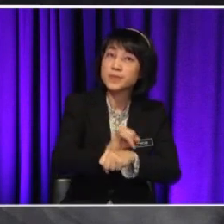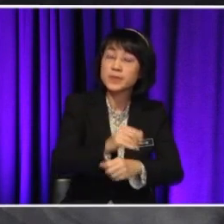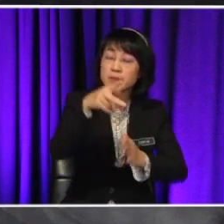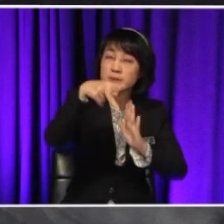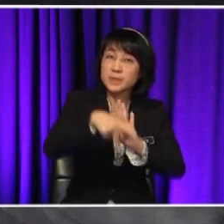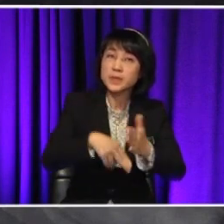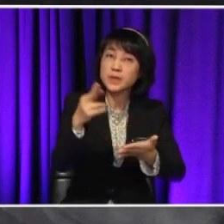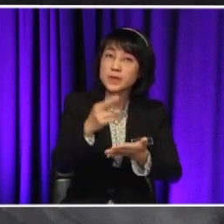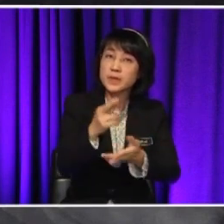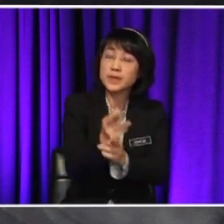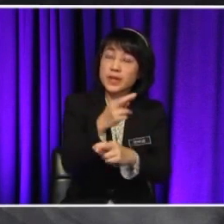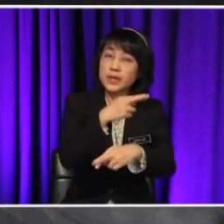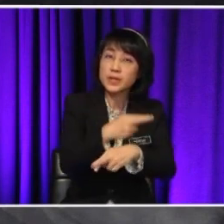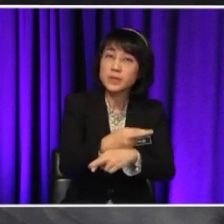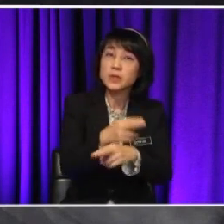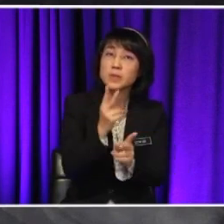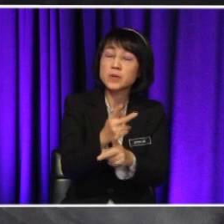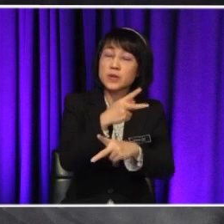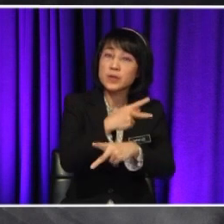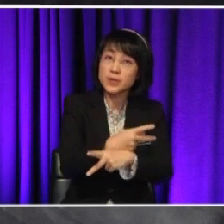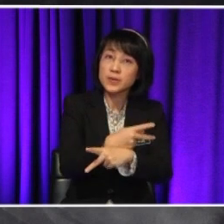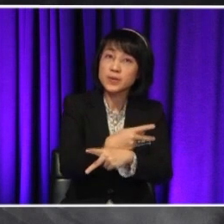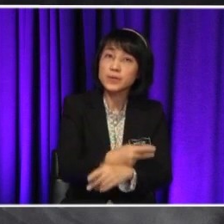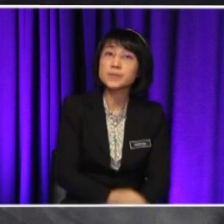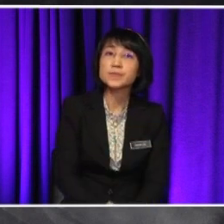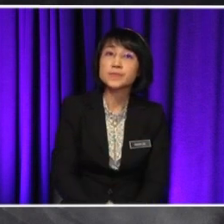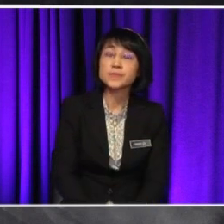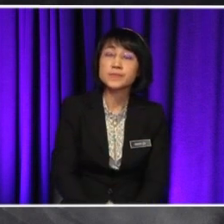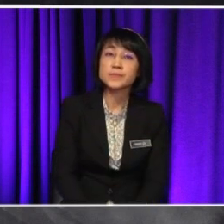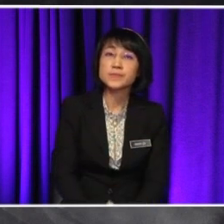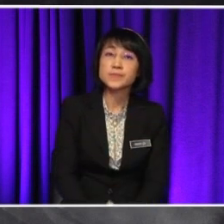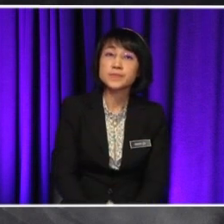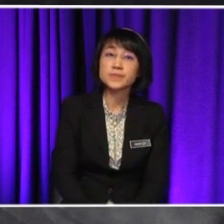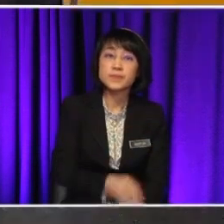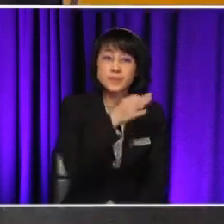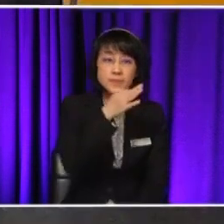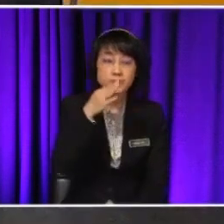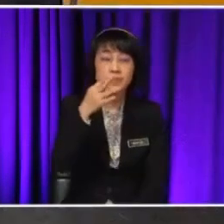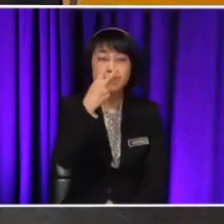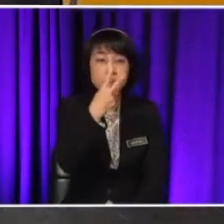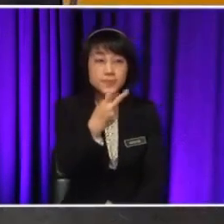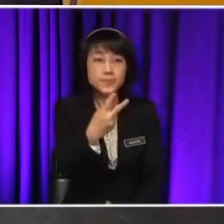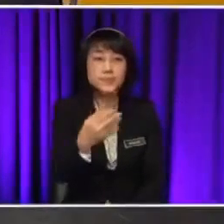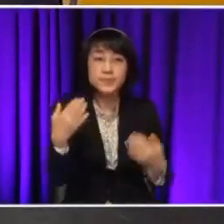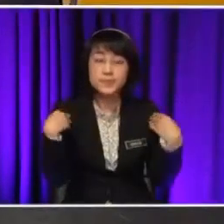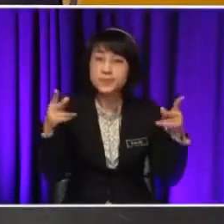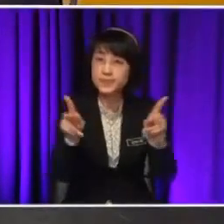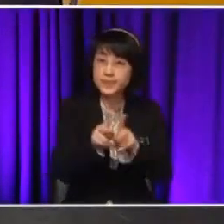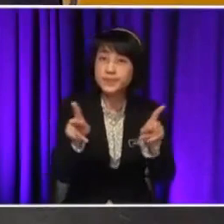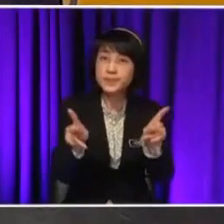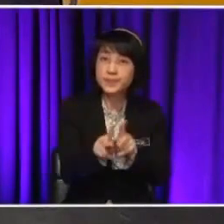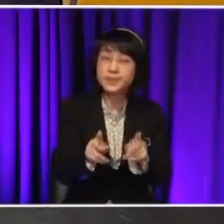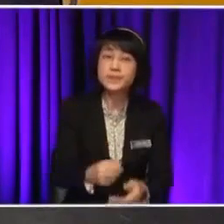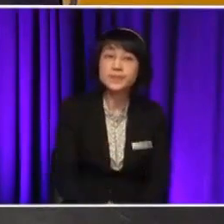produk, pereka bentuk perabot dan pereka bentuk automotif. Okey, kalau Fizi perasan di depan cikgu ni ada kasut. Ah, ya cikgu.